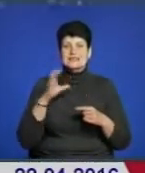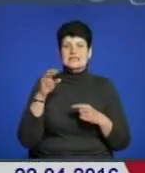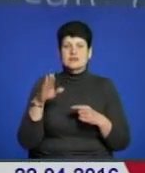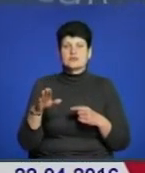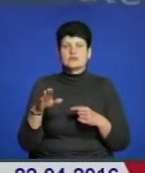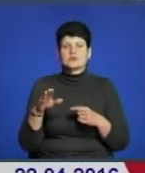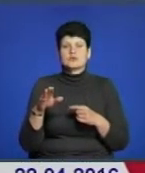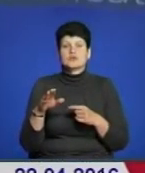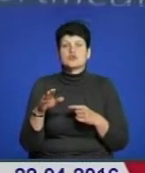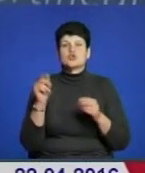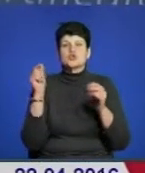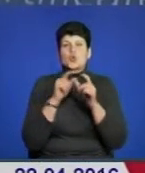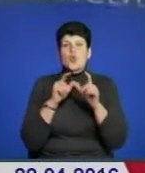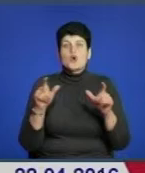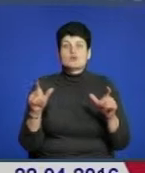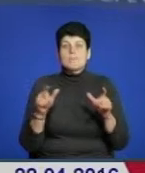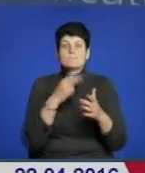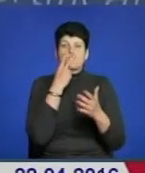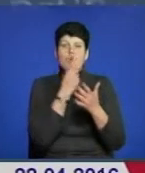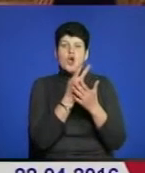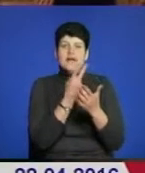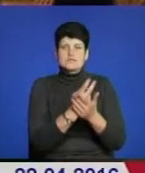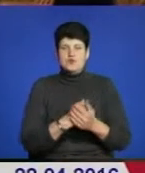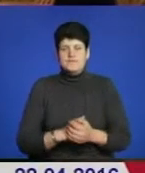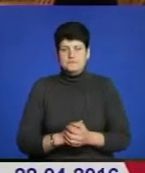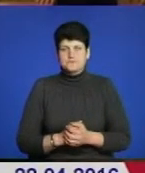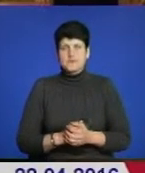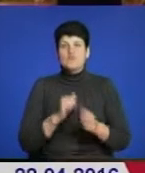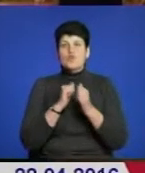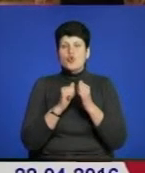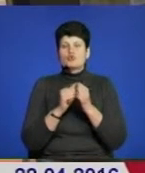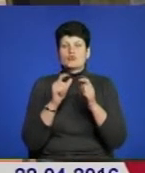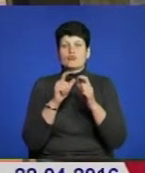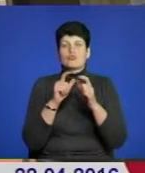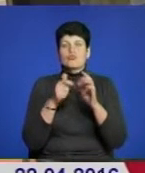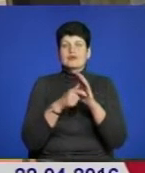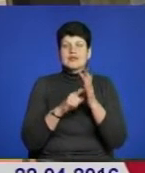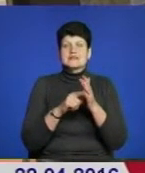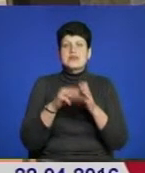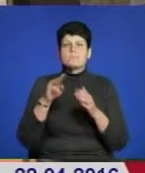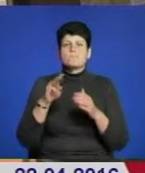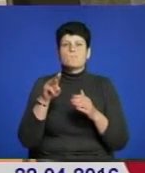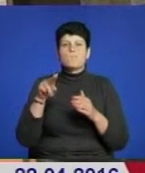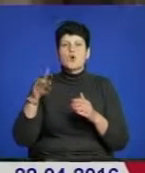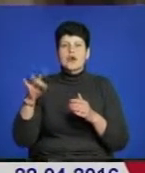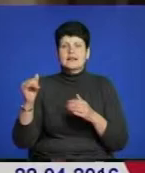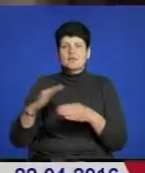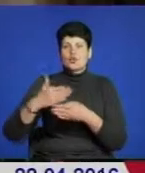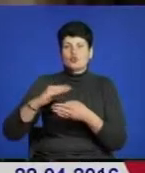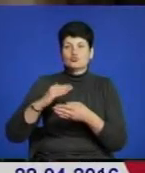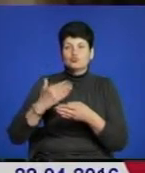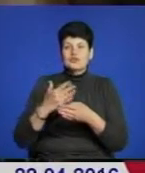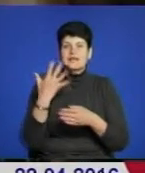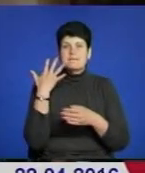Showcase School, школа показова школа. У кожному класі є проєктори і ноутбуки. А ще у закладі є 5